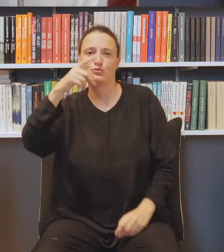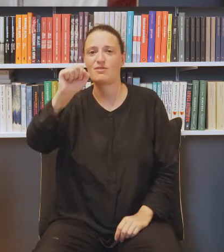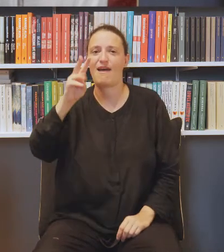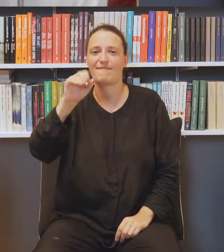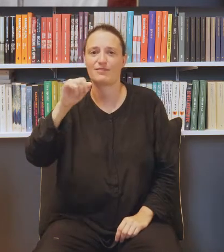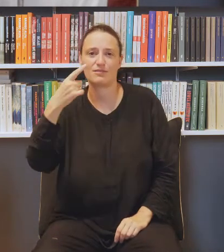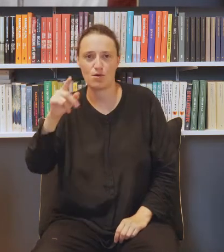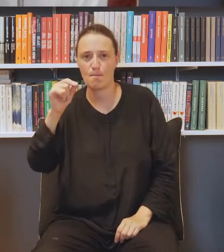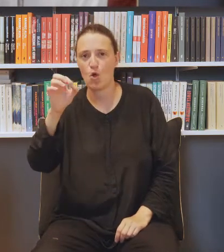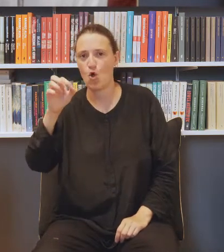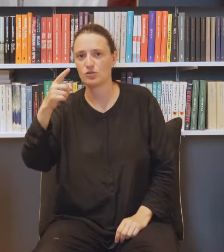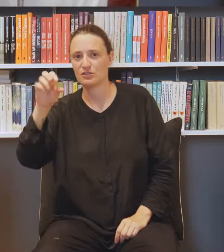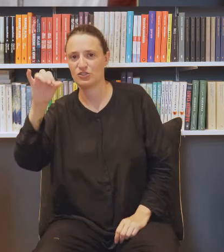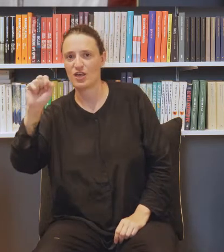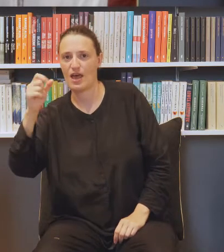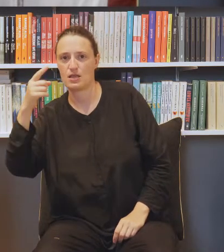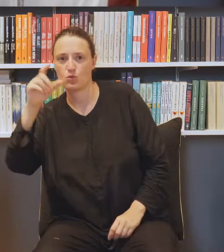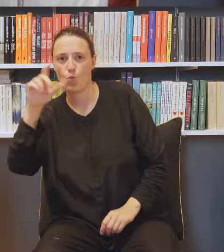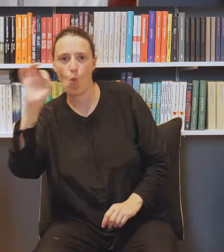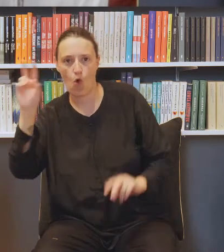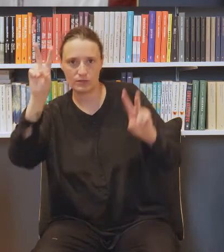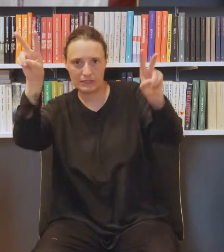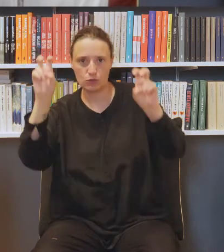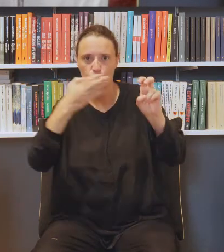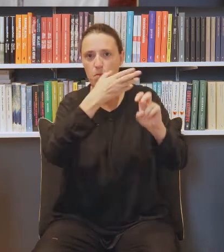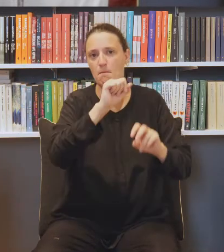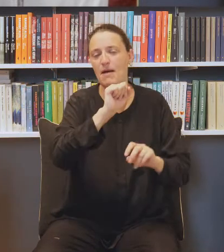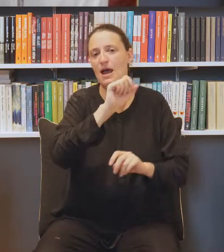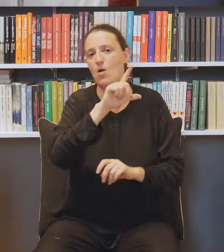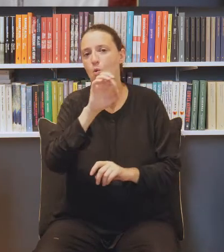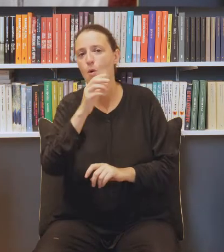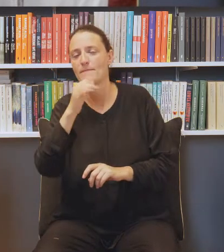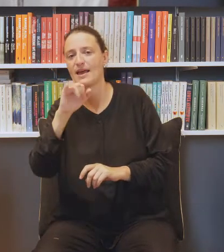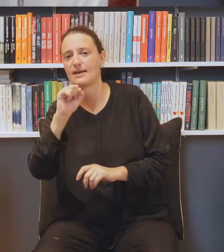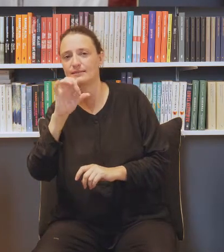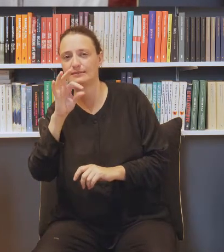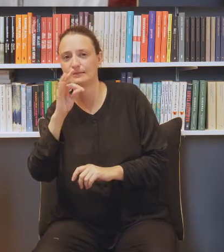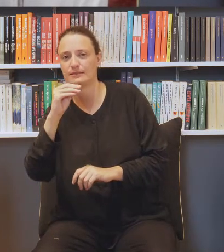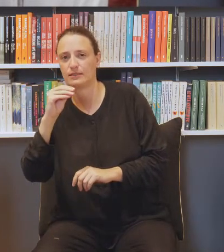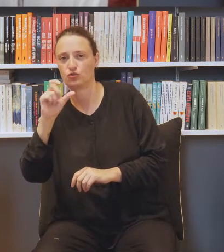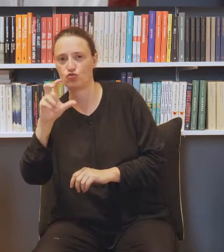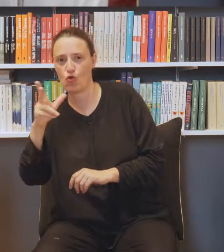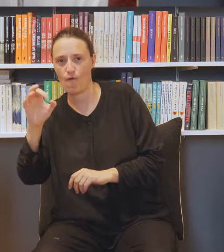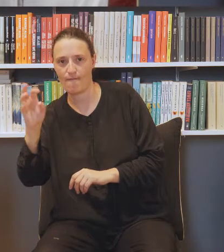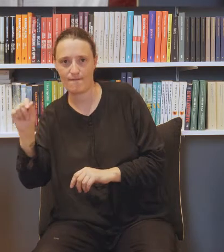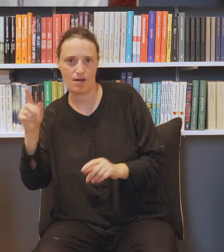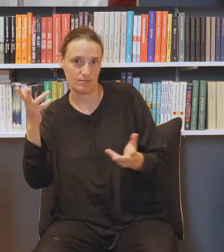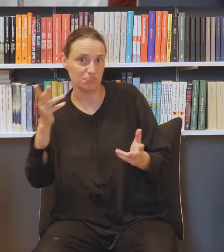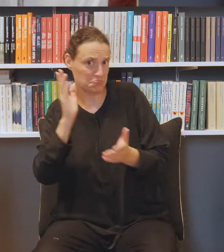Małomiasteczkowa. Ale z drugiej strony, może są jakieś nieścisłości, ale trzeba pamiętać, że akcja dzieje się na przestrzeni około